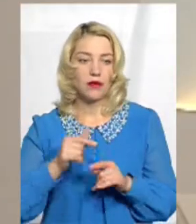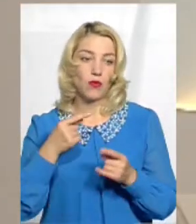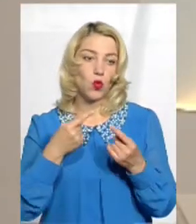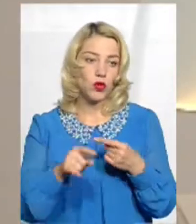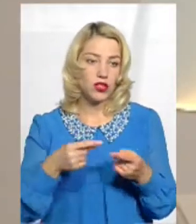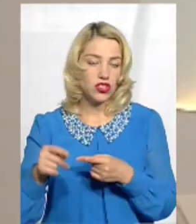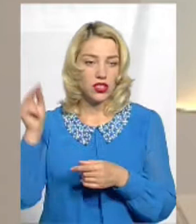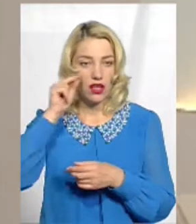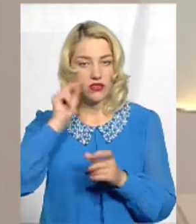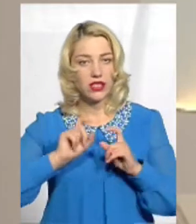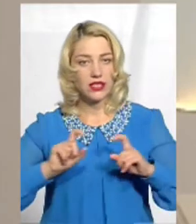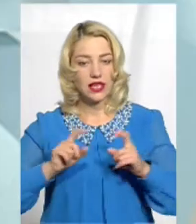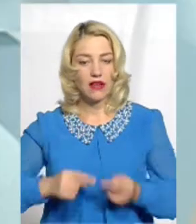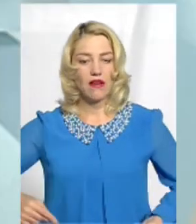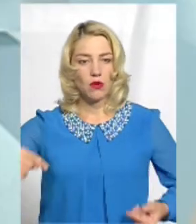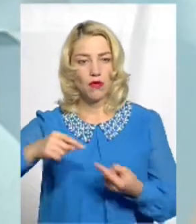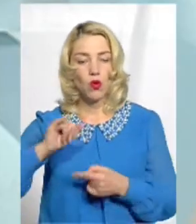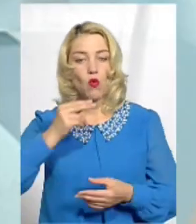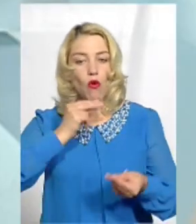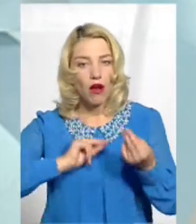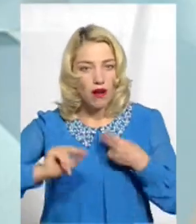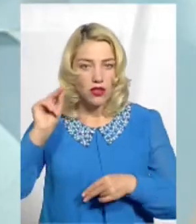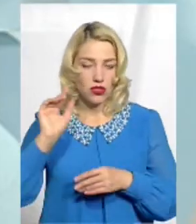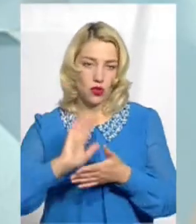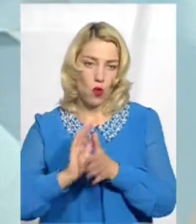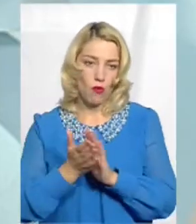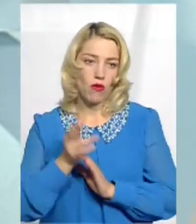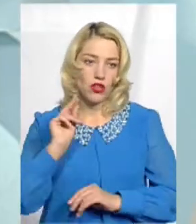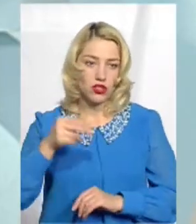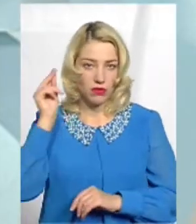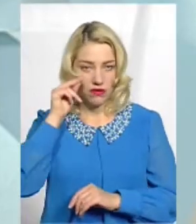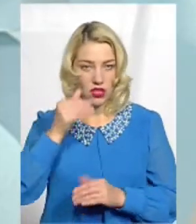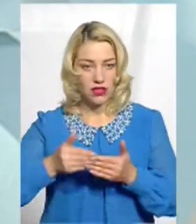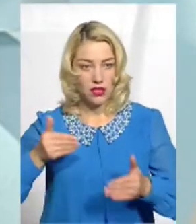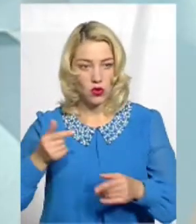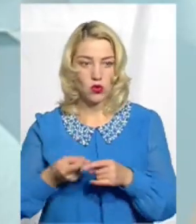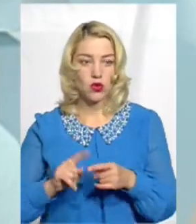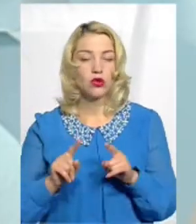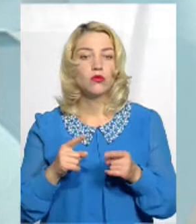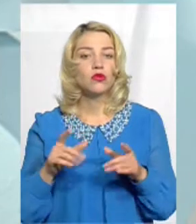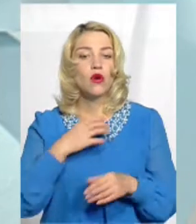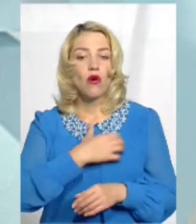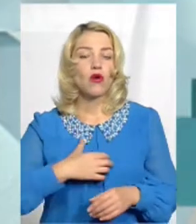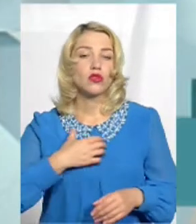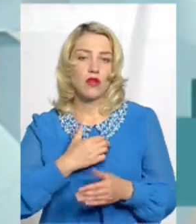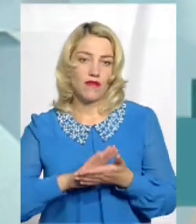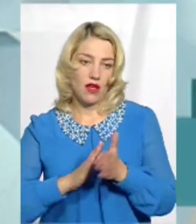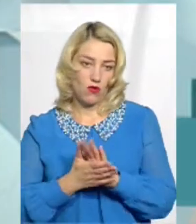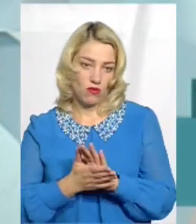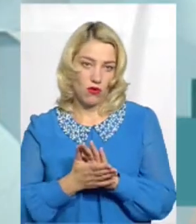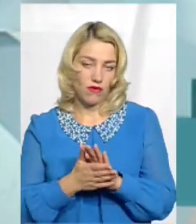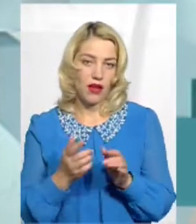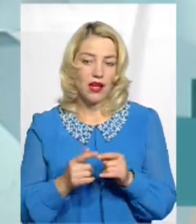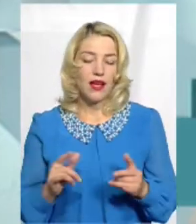у інших навчальних закладах і, повірте, у кращих умовах, ніж вони навчалися до цього. Через те, що основна умова,